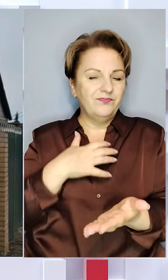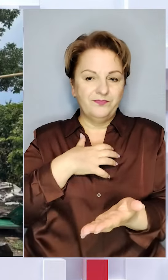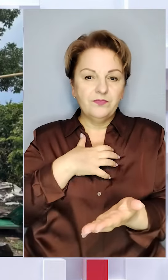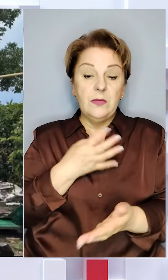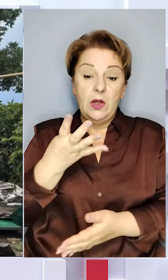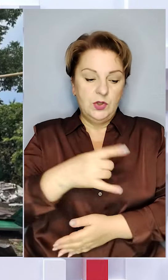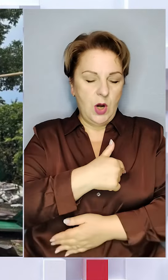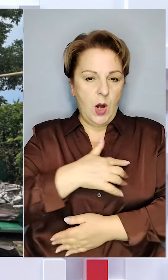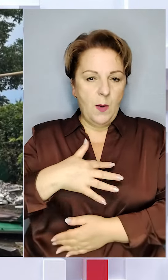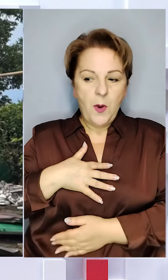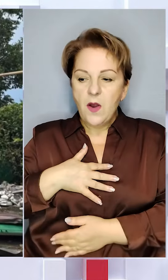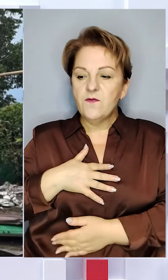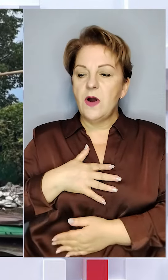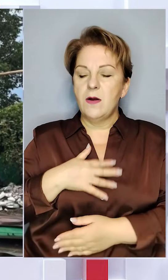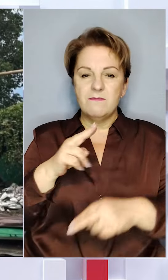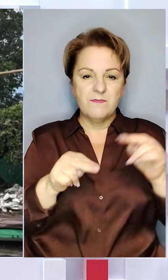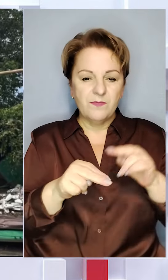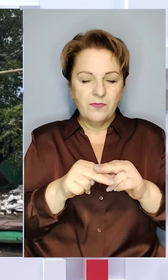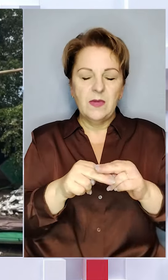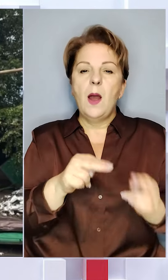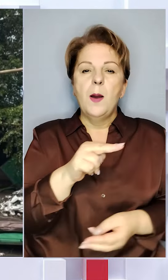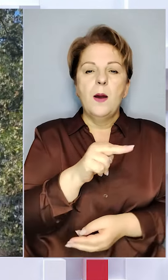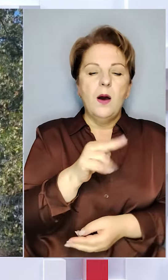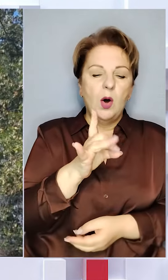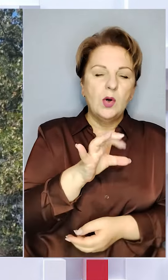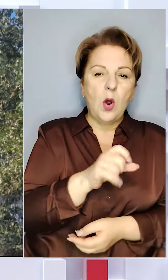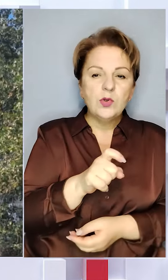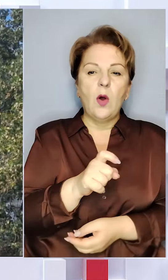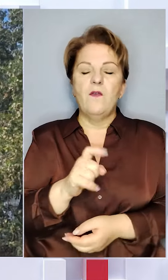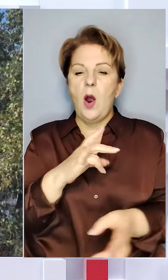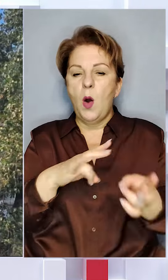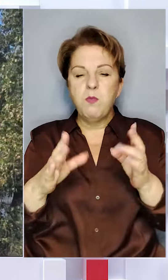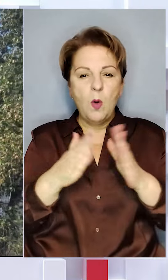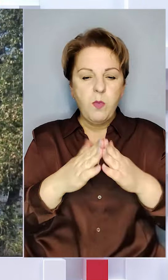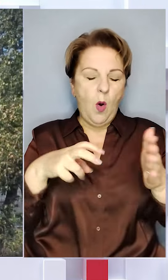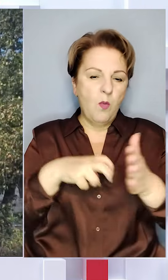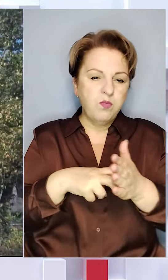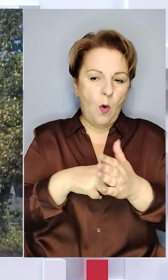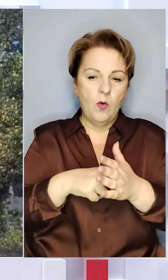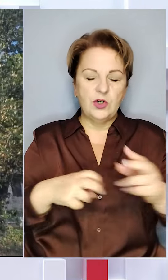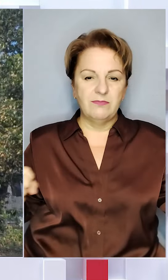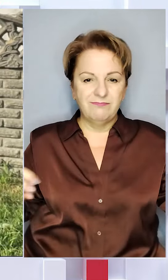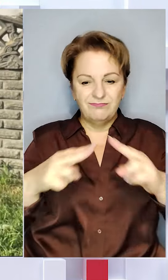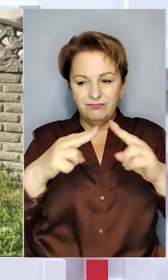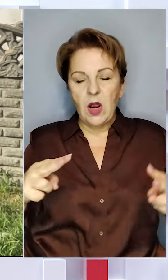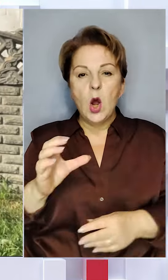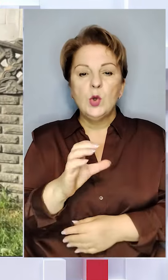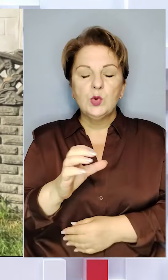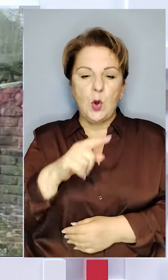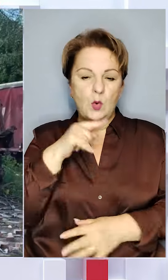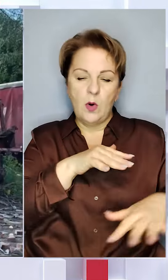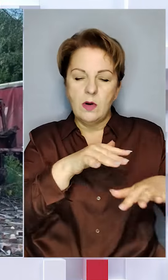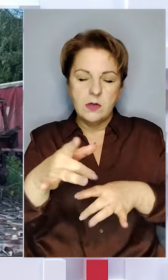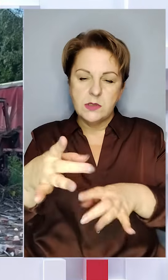об'єкти. 4 поранених у перебудові, 2 у Роздольному. Пошкоджені будинки, пошта, лінії електропередач.